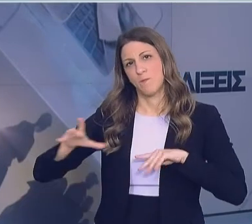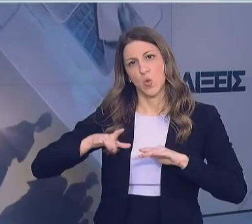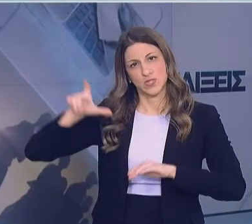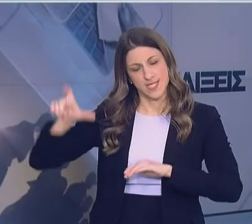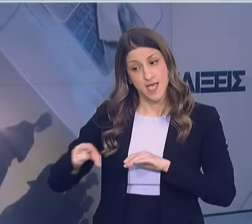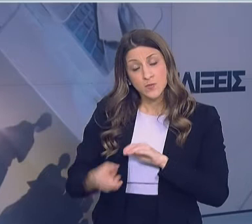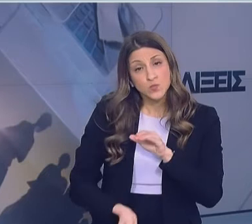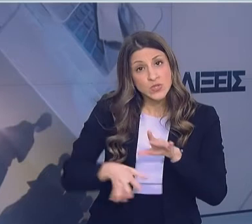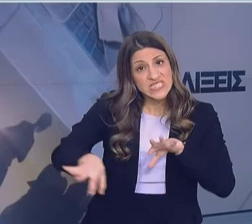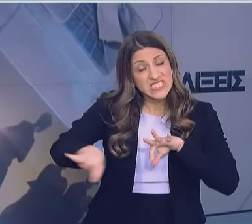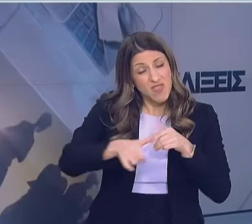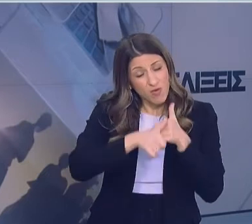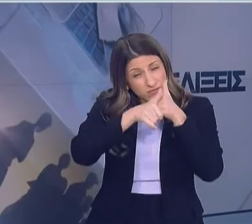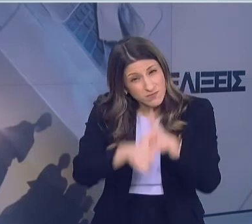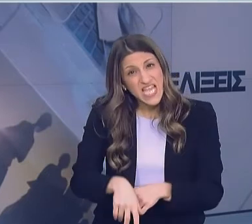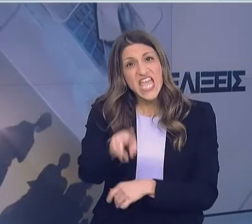ενεργοποιήθηκε για πρώτη φορά στις